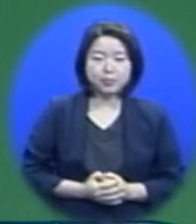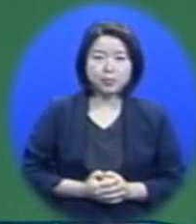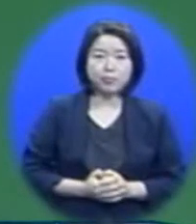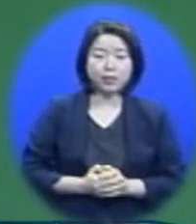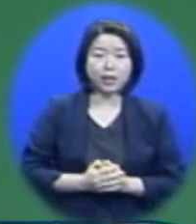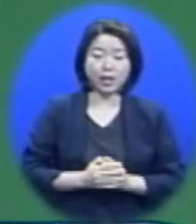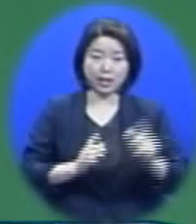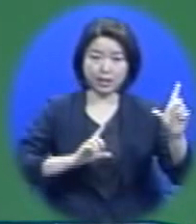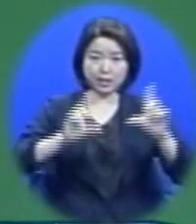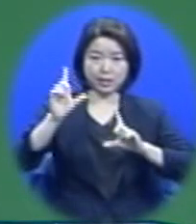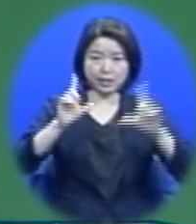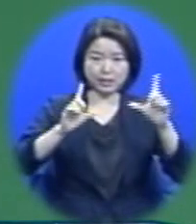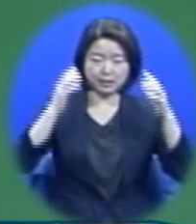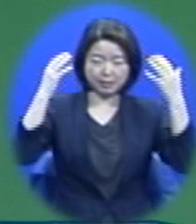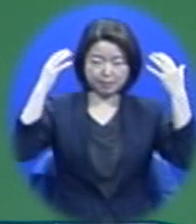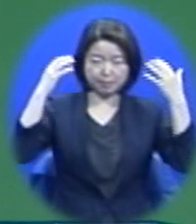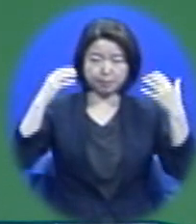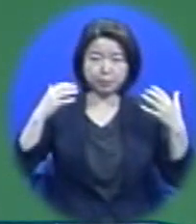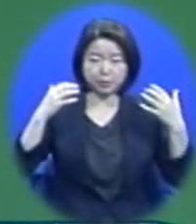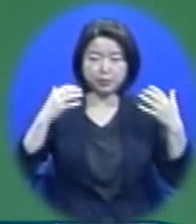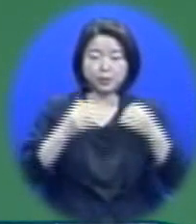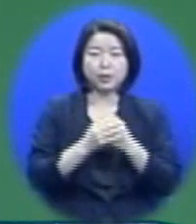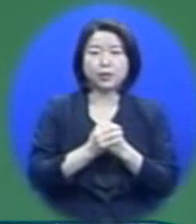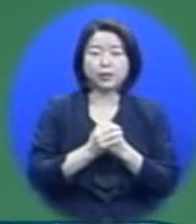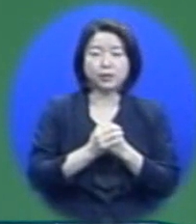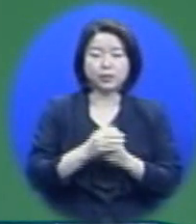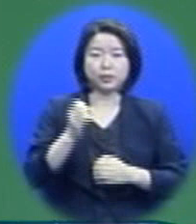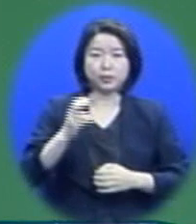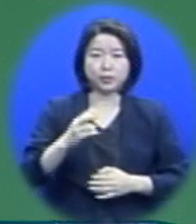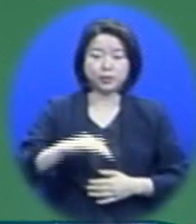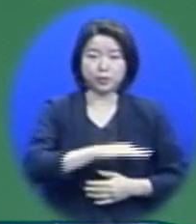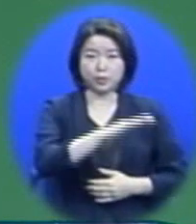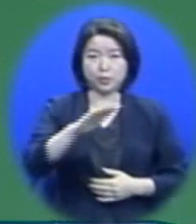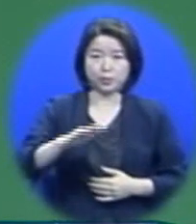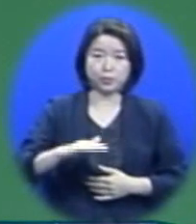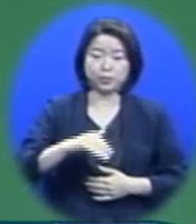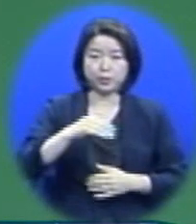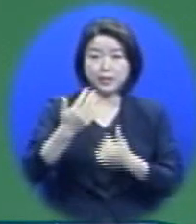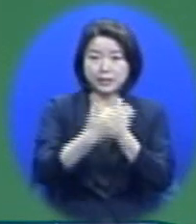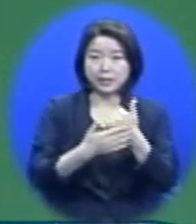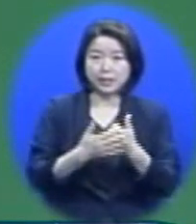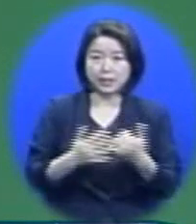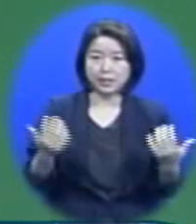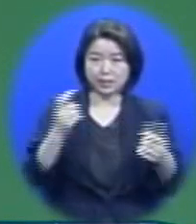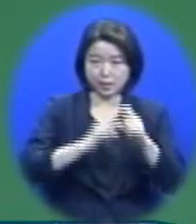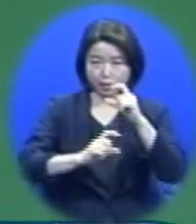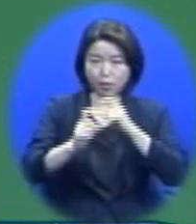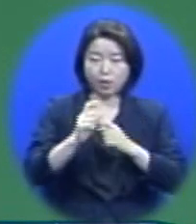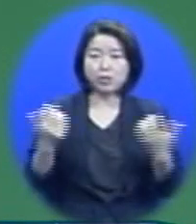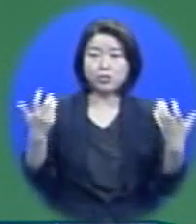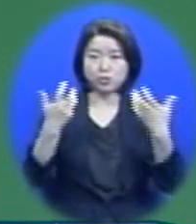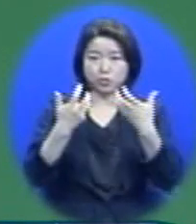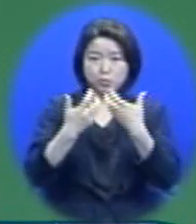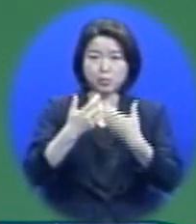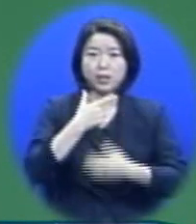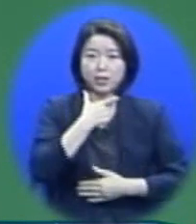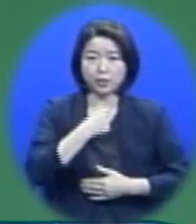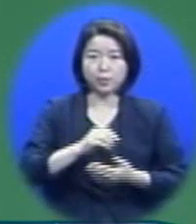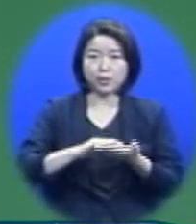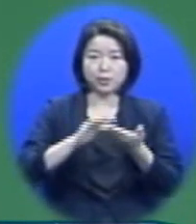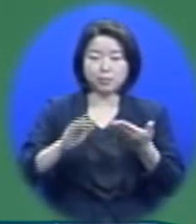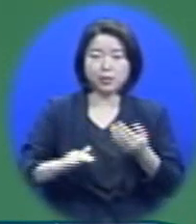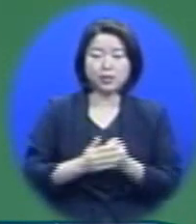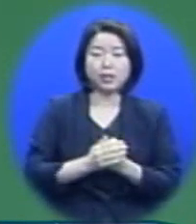날씨가 매우 무덥지만 주의 은혜가 오히려 더 충만하기를 원합니다. 이